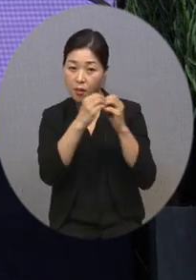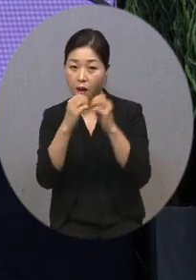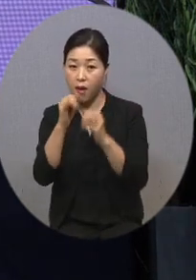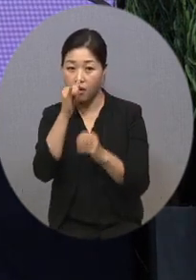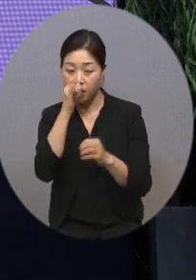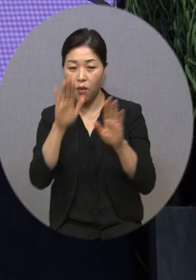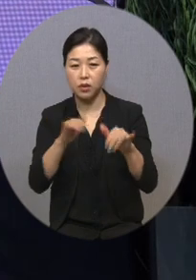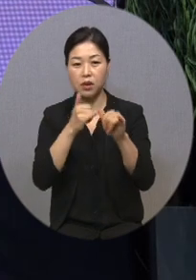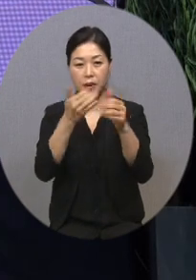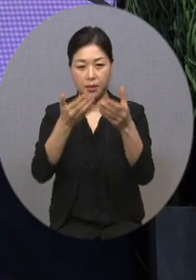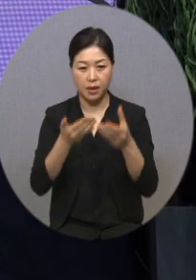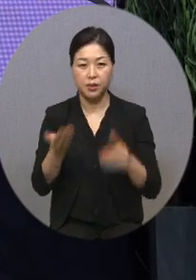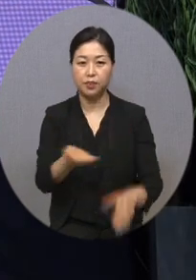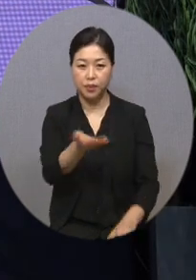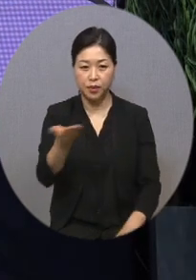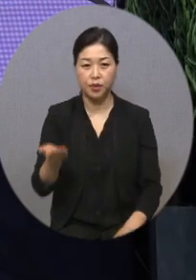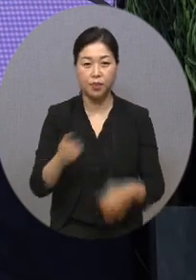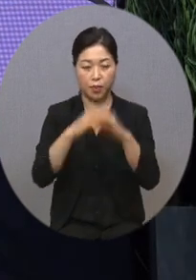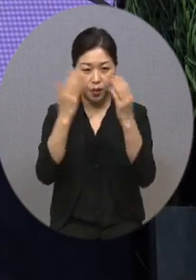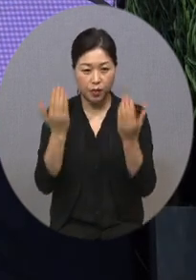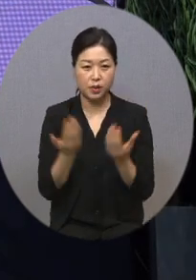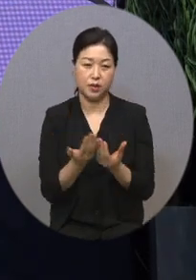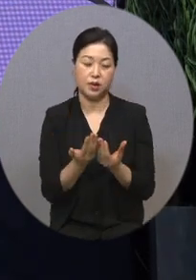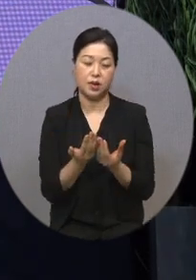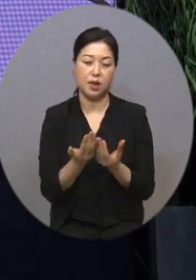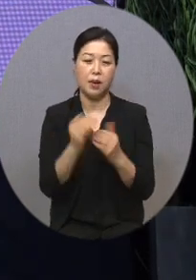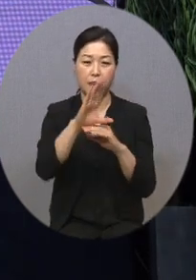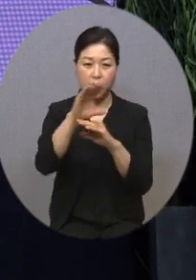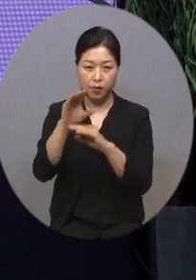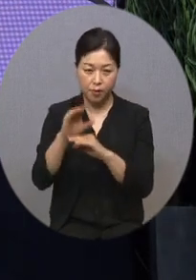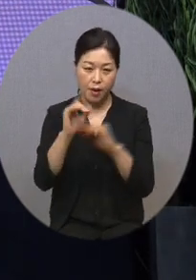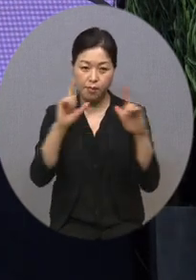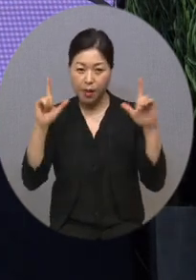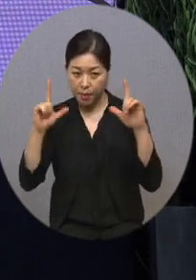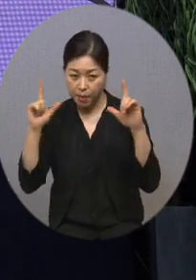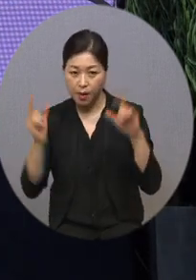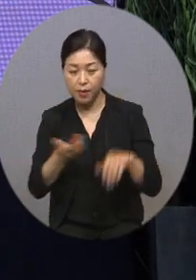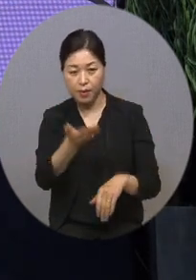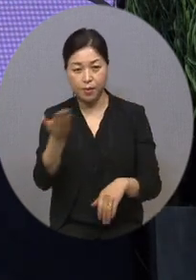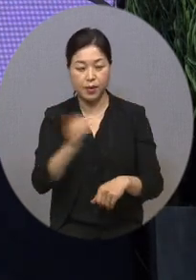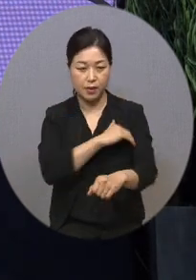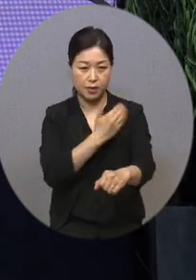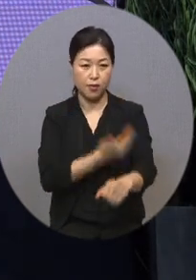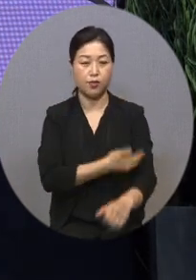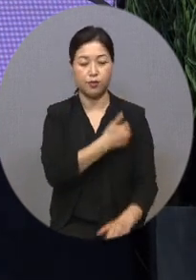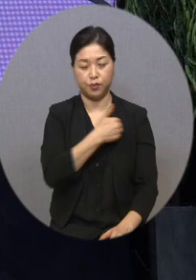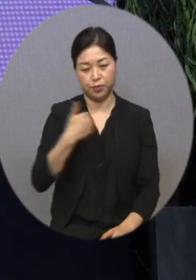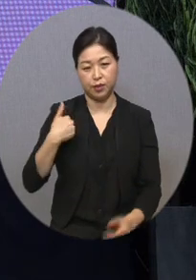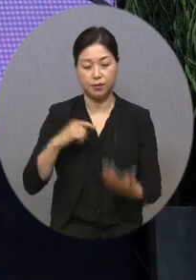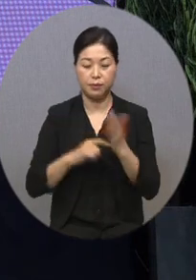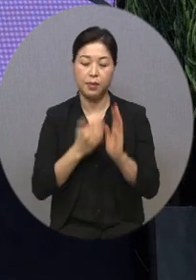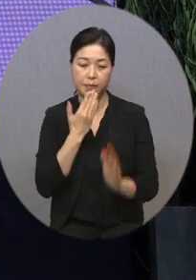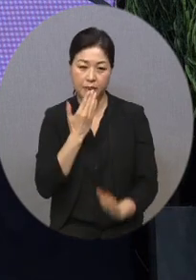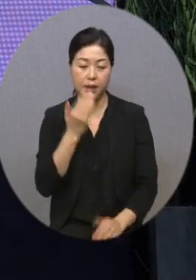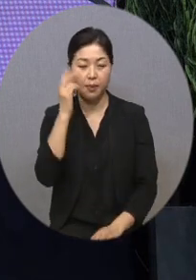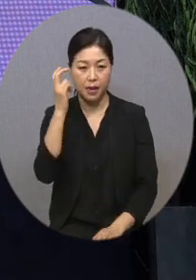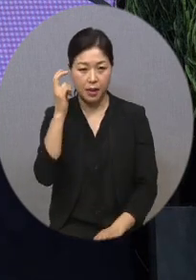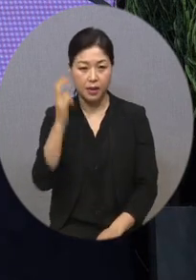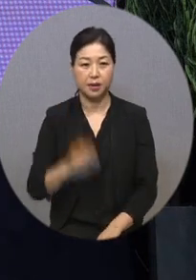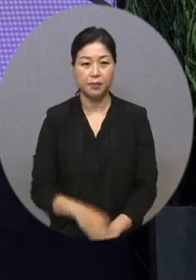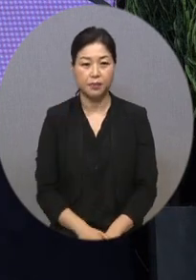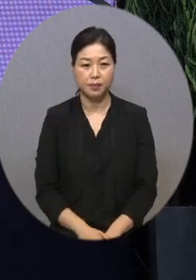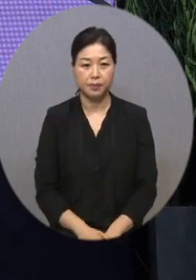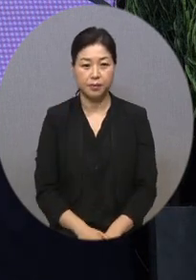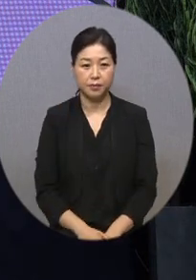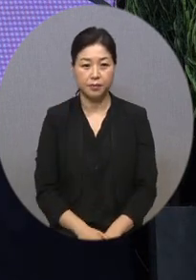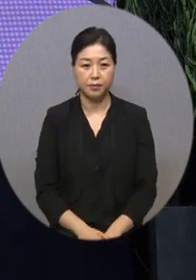수상하신 모든 분들은 조만간에 이 방송에 출연하셔서 여러분들의 재능을 마음껏 발휘할 수 있을 겁니다. 정말